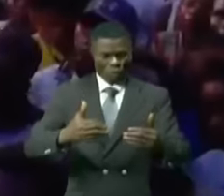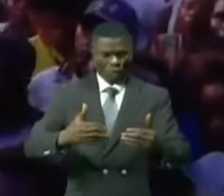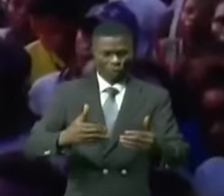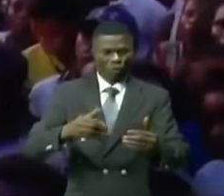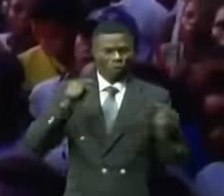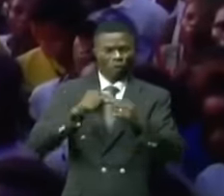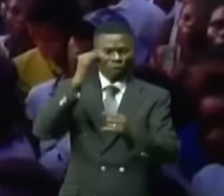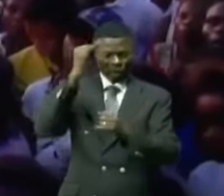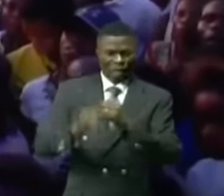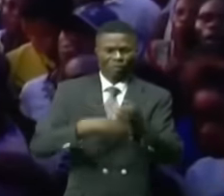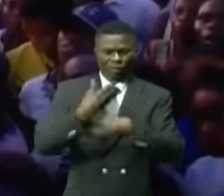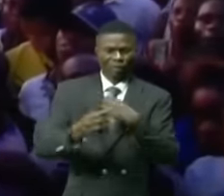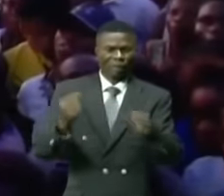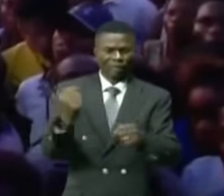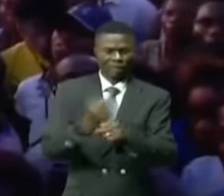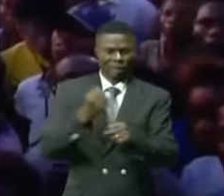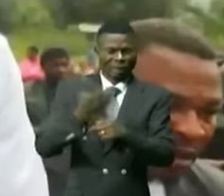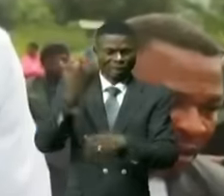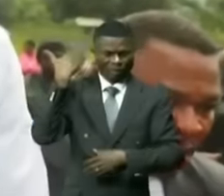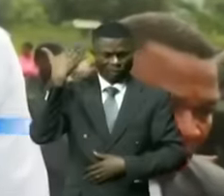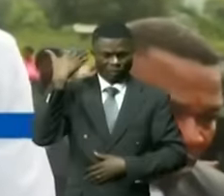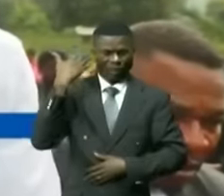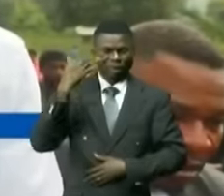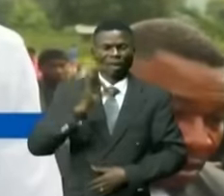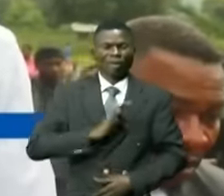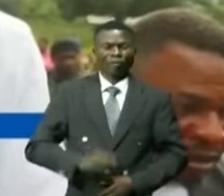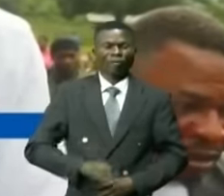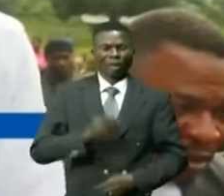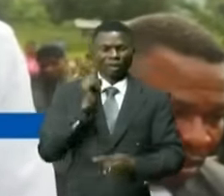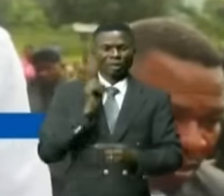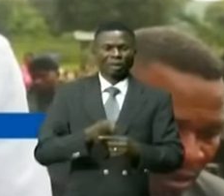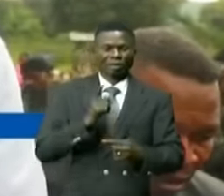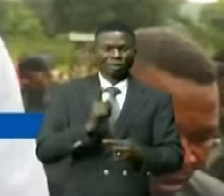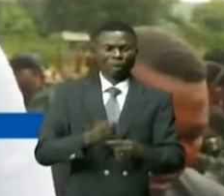réalisations. On est parti